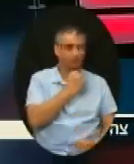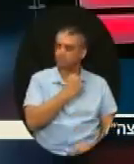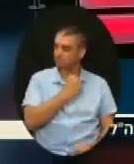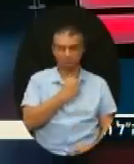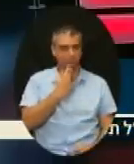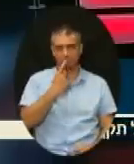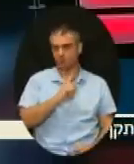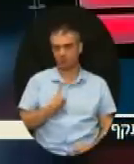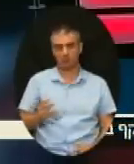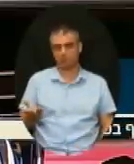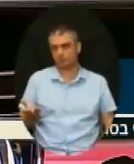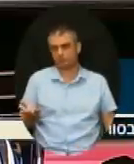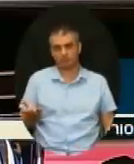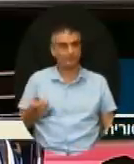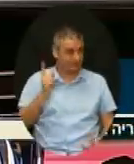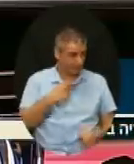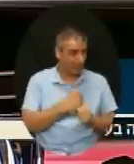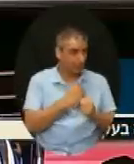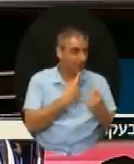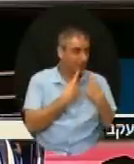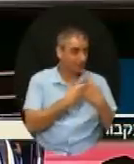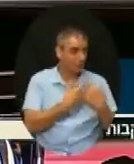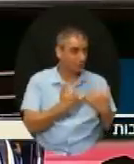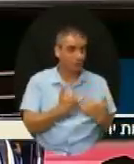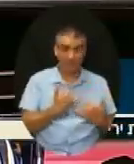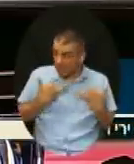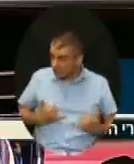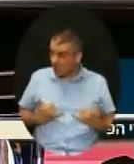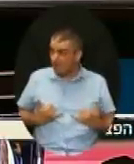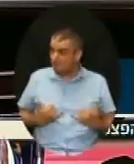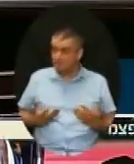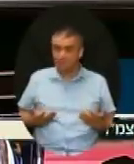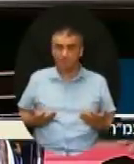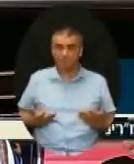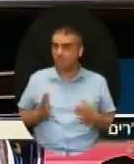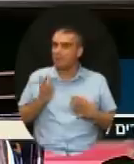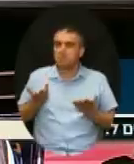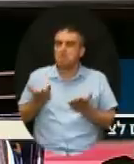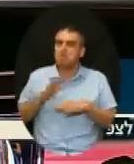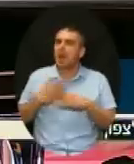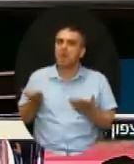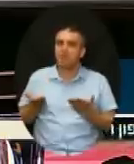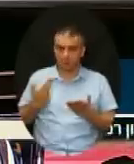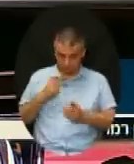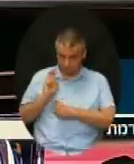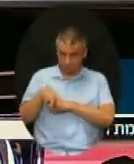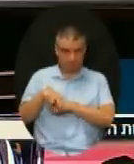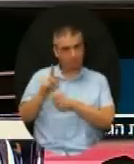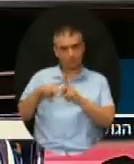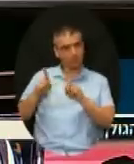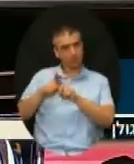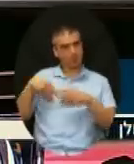התשובה היא לא. התשובה היא לא. צריך לנהל את הדיון הזה עכשיו? עכשיו? באיזה... על בסיס מה? על בסיס להיכנס כעלה